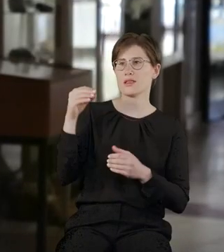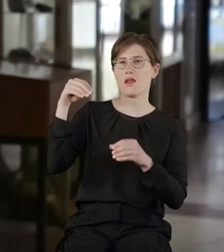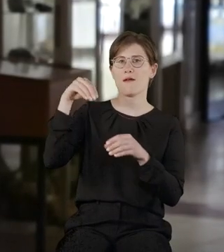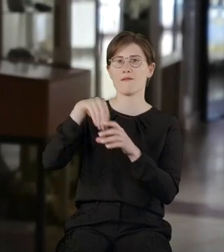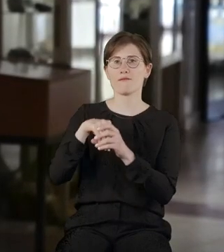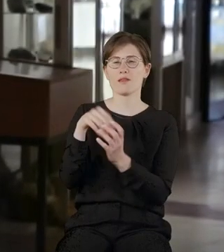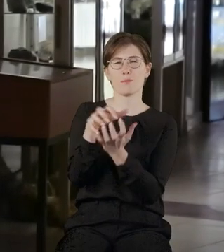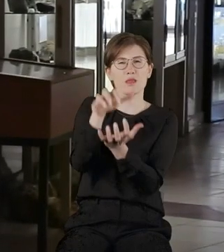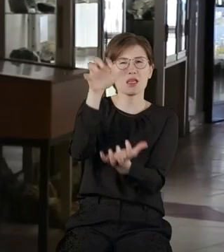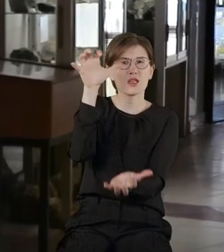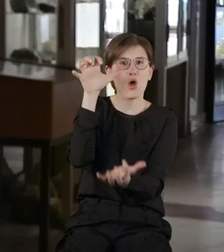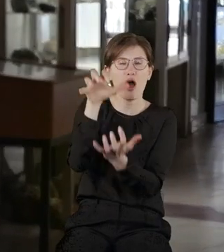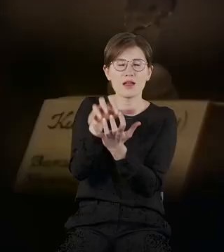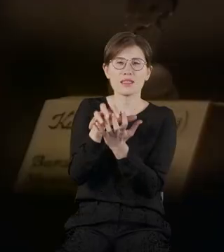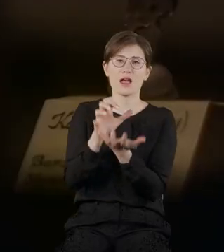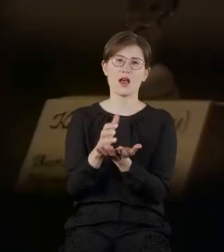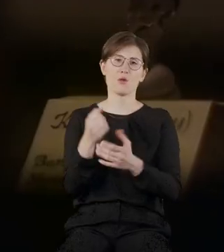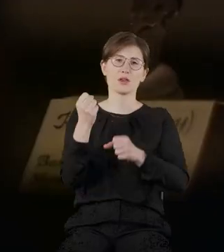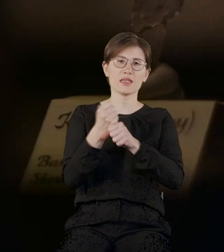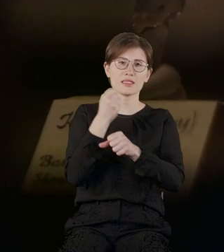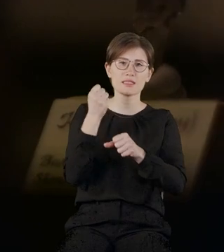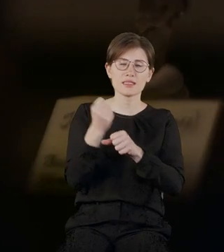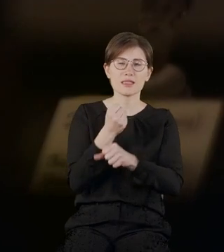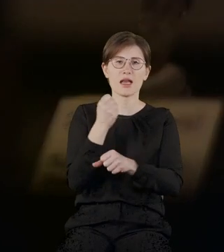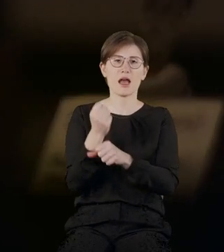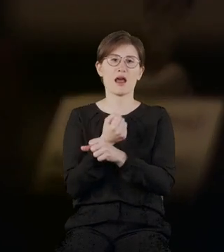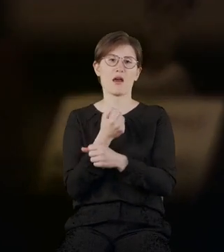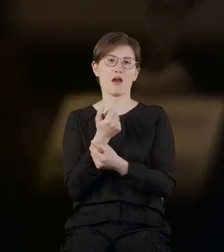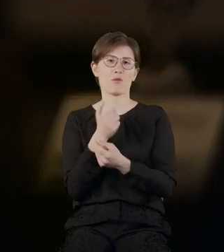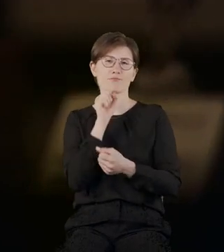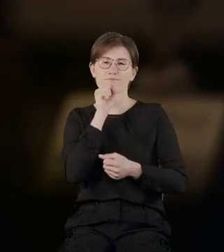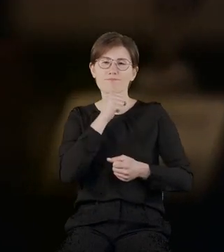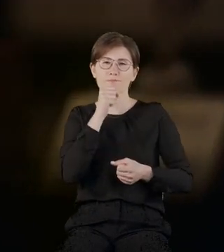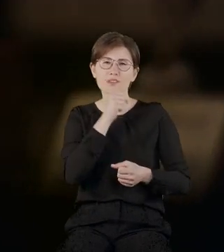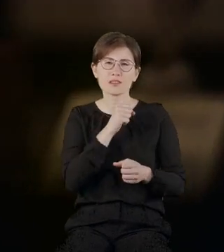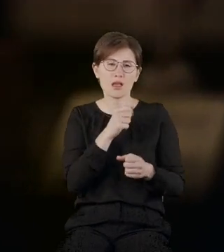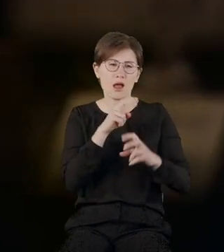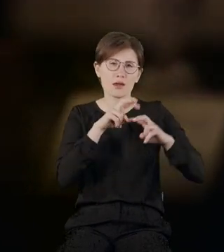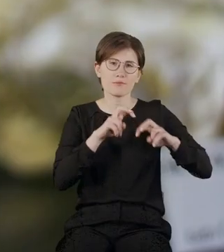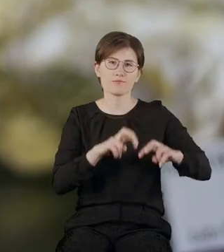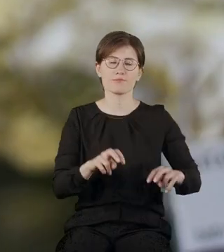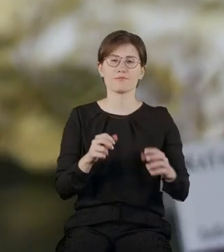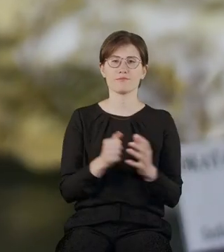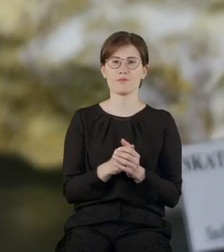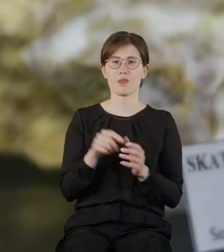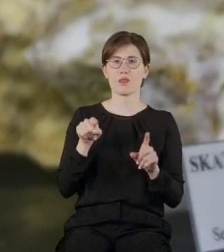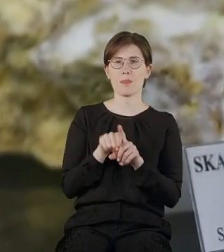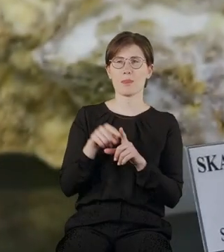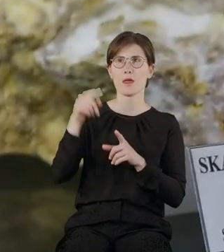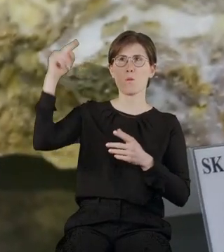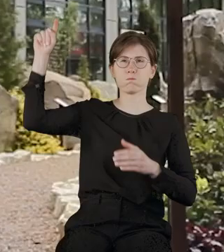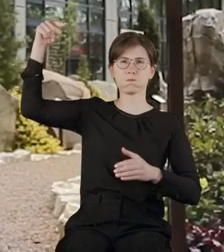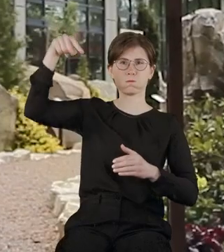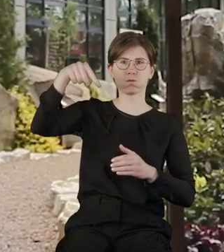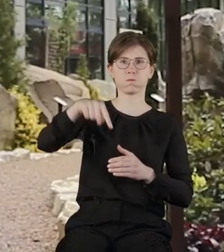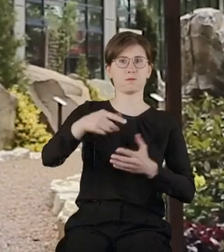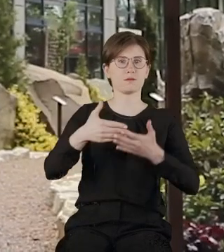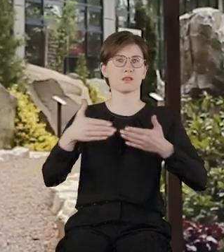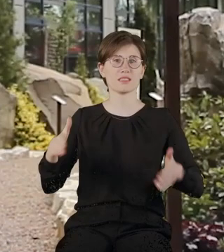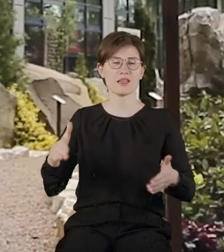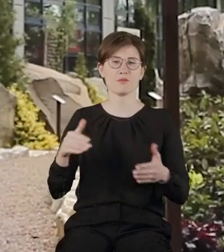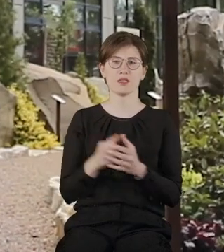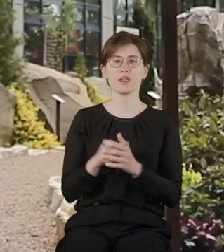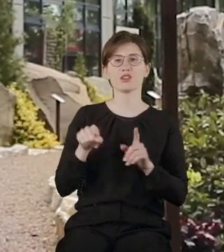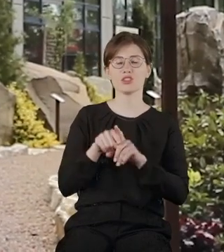modele dinozaurów, gabloty z minerałami, skałami i skamieniałościami, a także wystawę meteorów oraz lapidarium, czyli